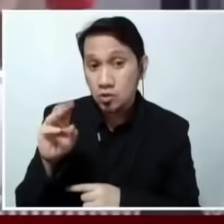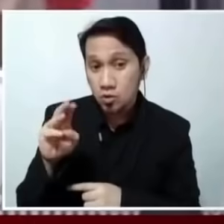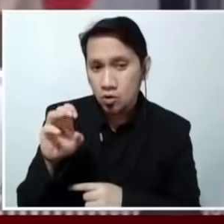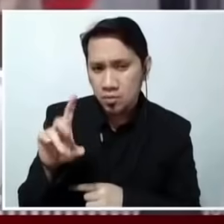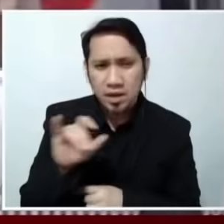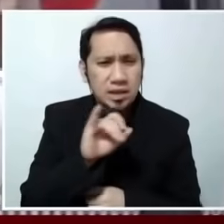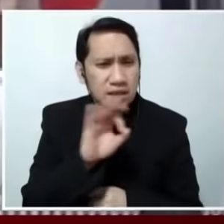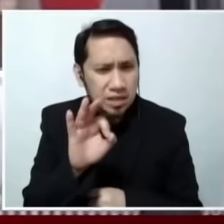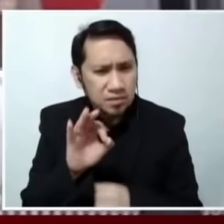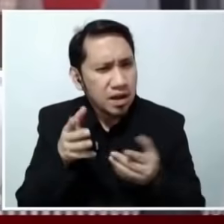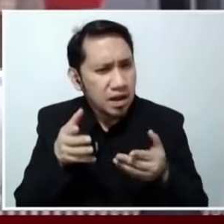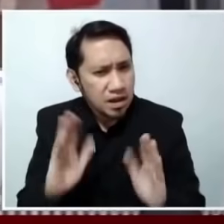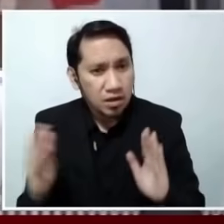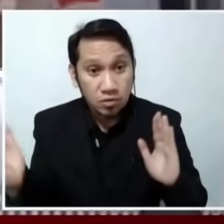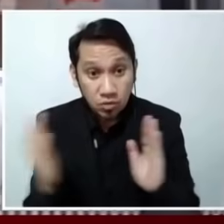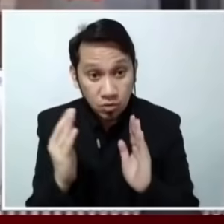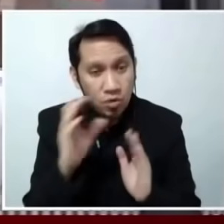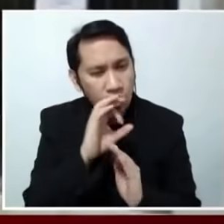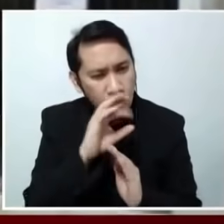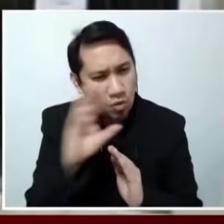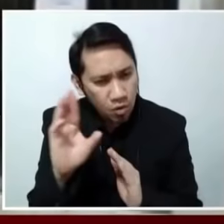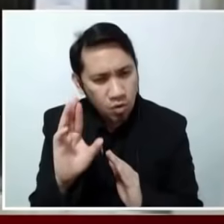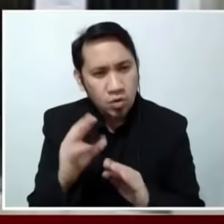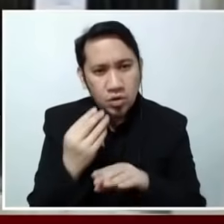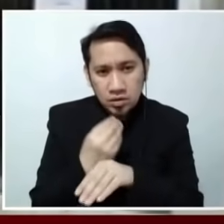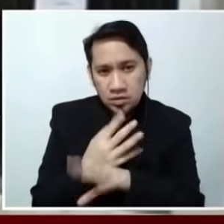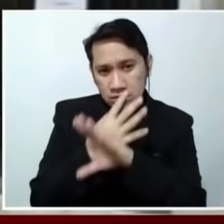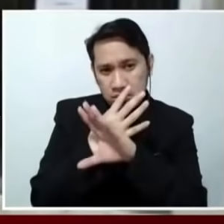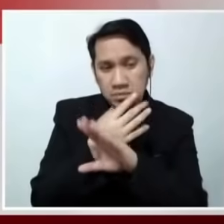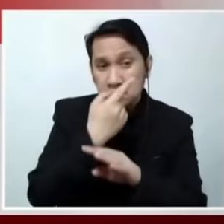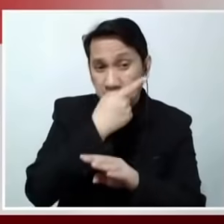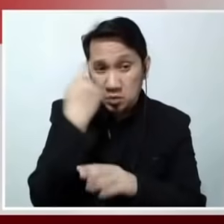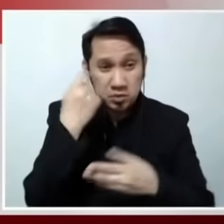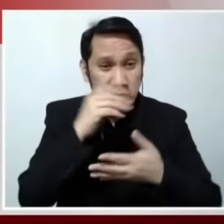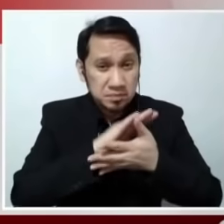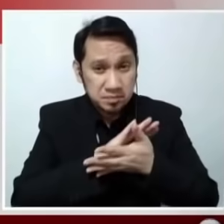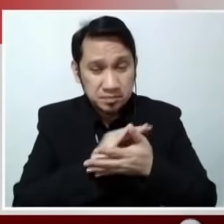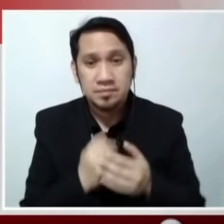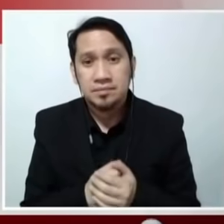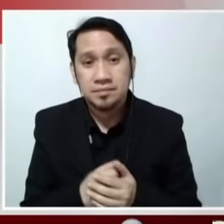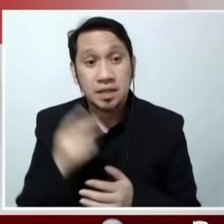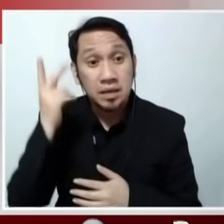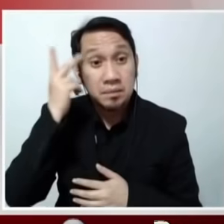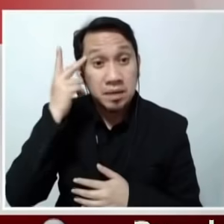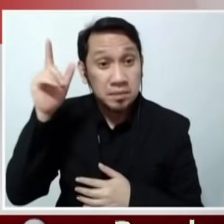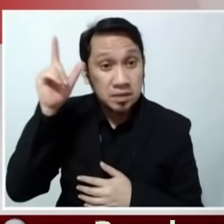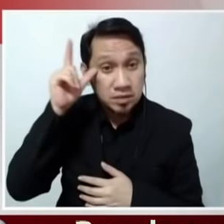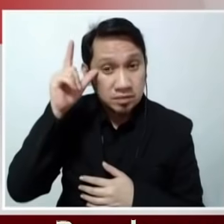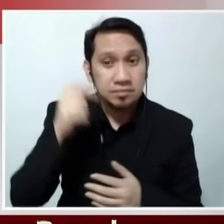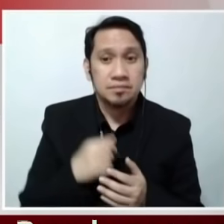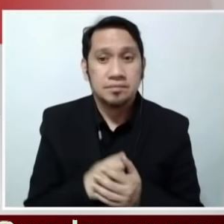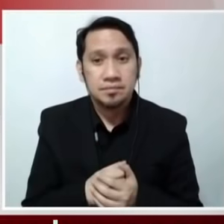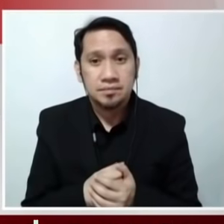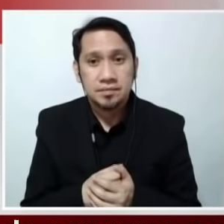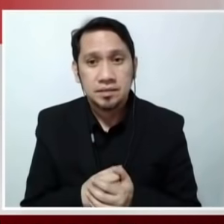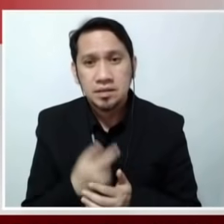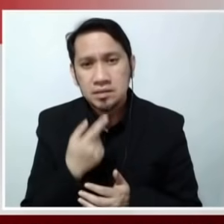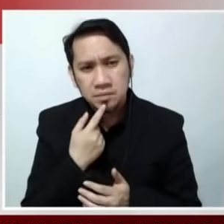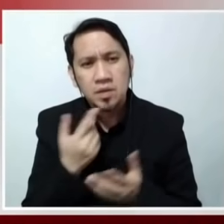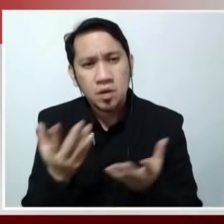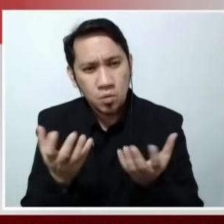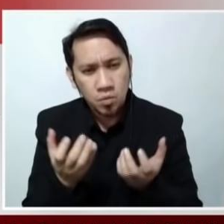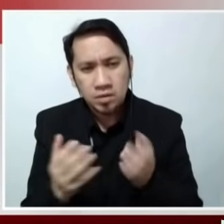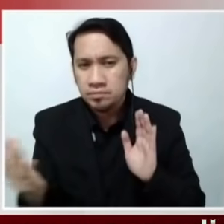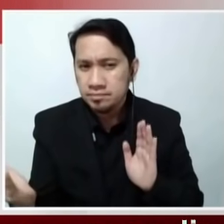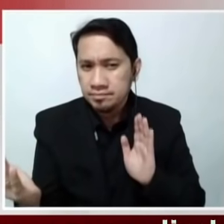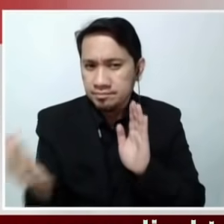pwede nang gawing harapan o online lamang dahil sa pandemya. Si Senador Panfilo Lacson ng Partido Reforma, pabor din sa